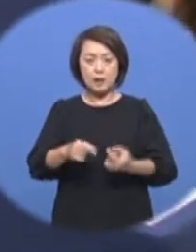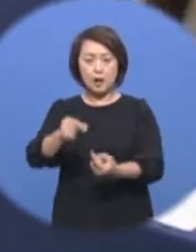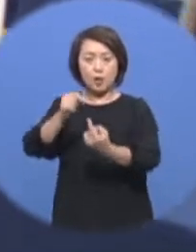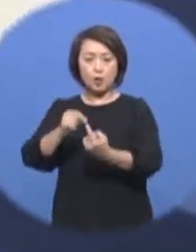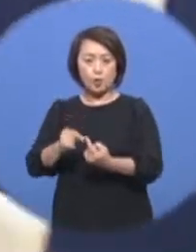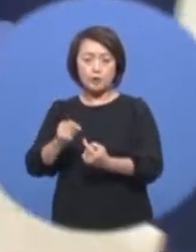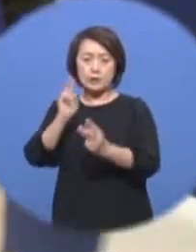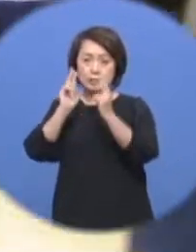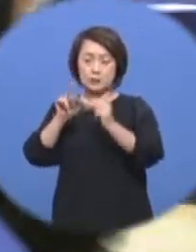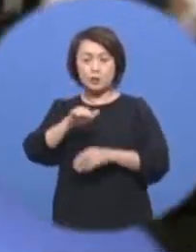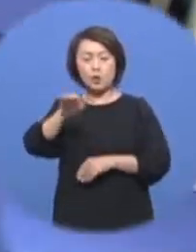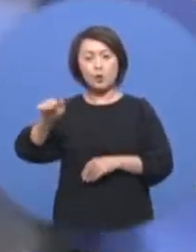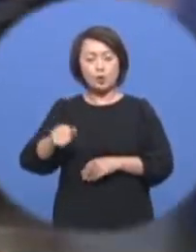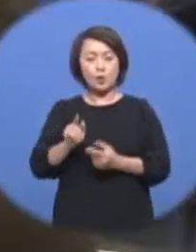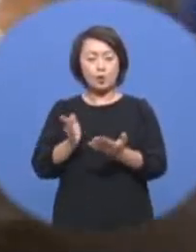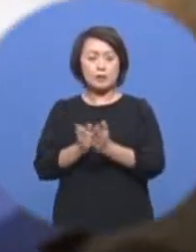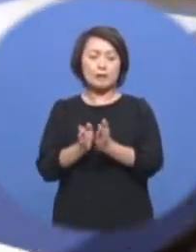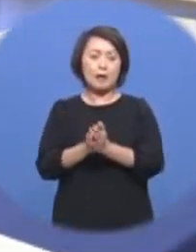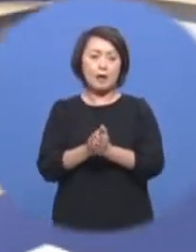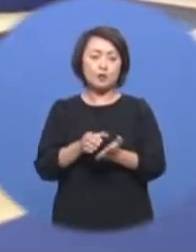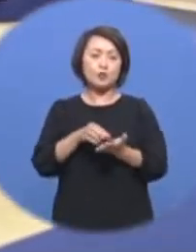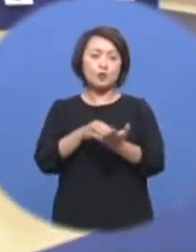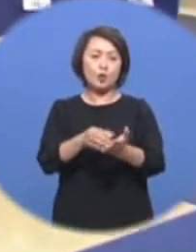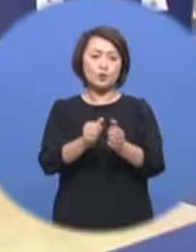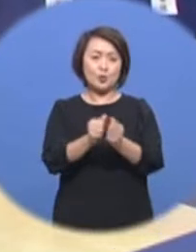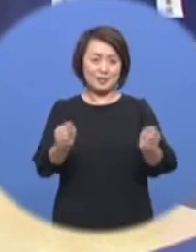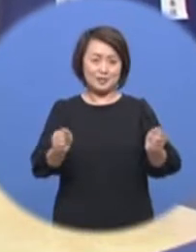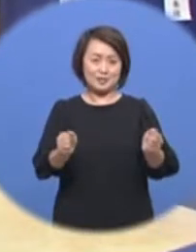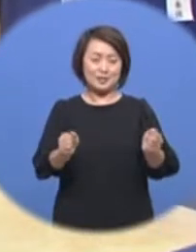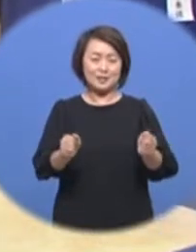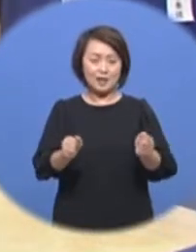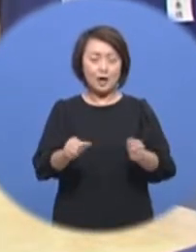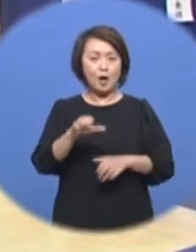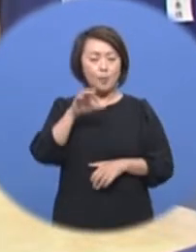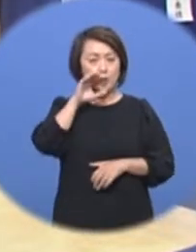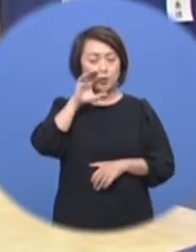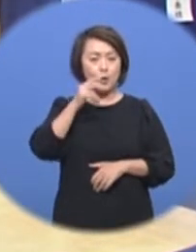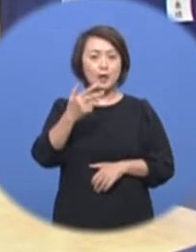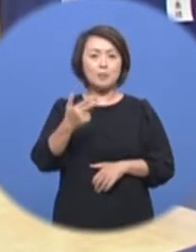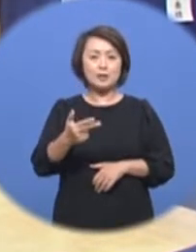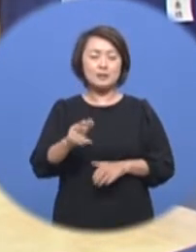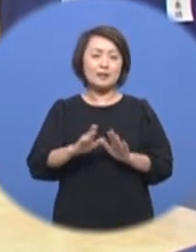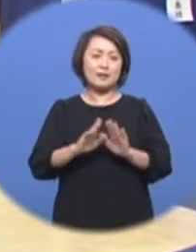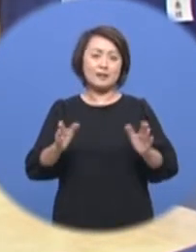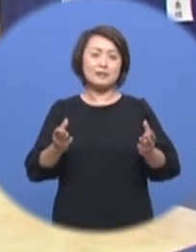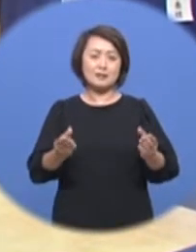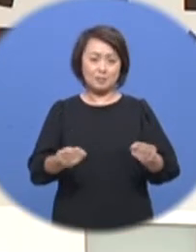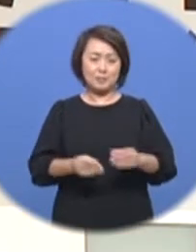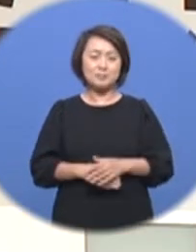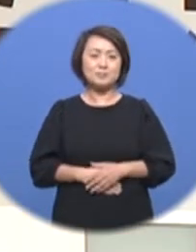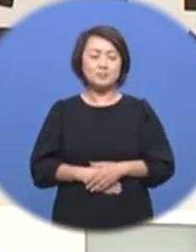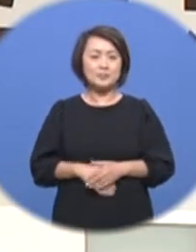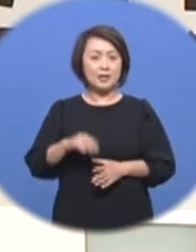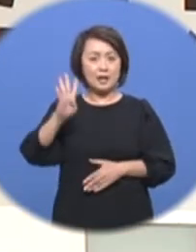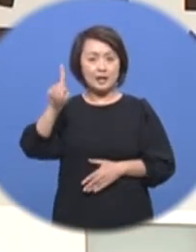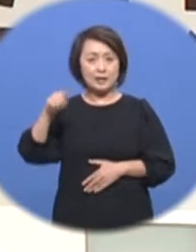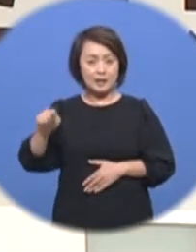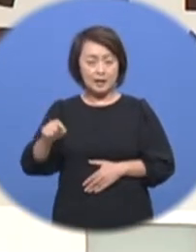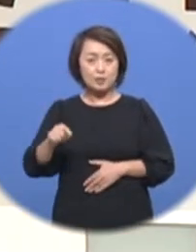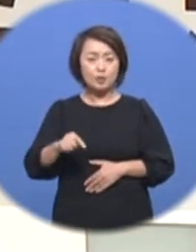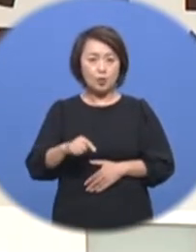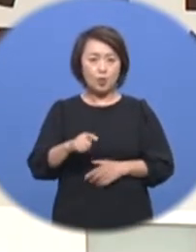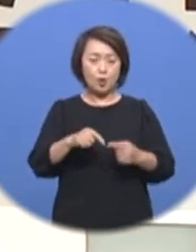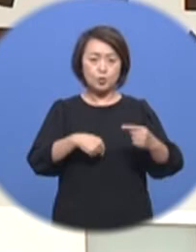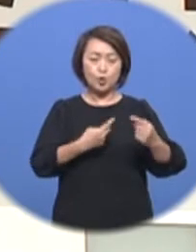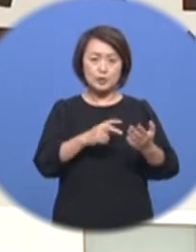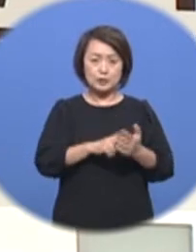用している事業所などを称える表彰式が和歌山市のホテルで行われました。県と独立行